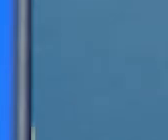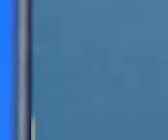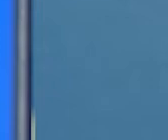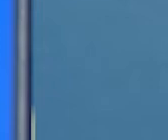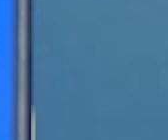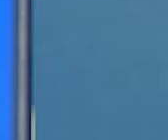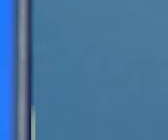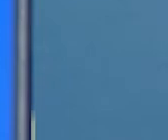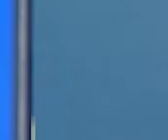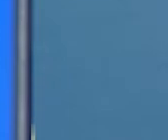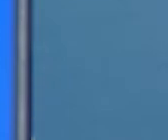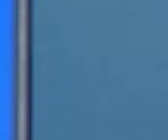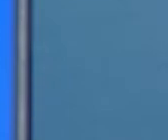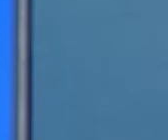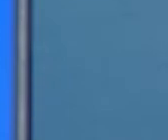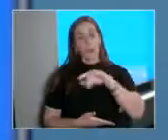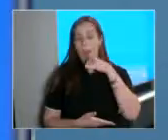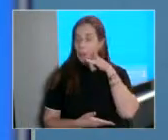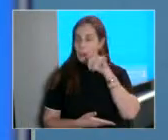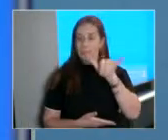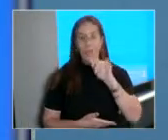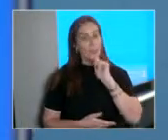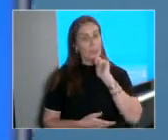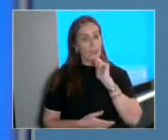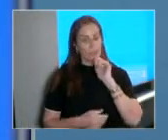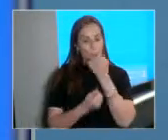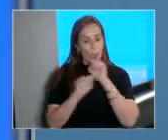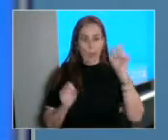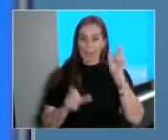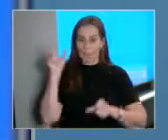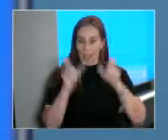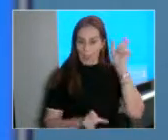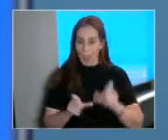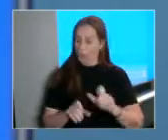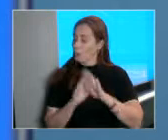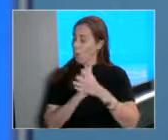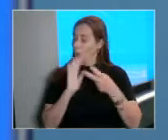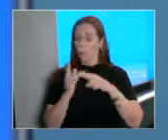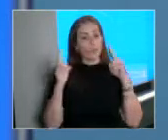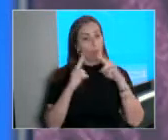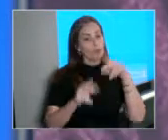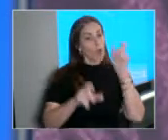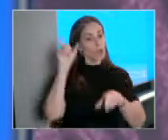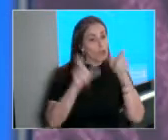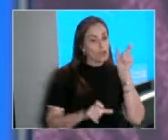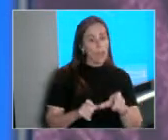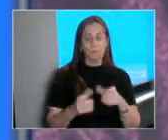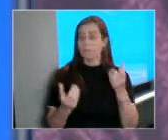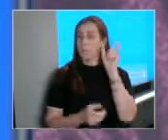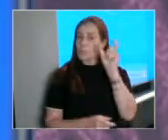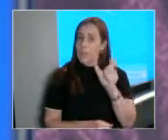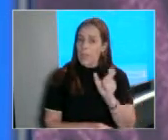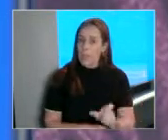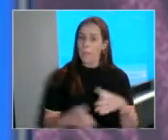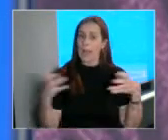לכם, אנחנו בערוץ כנסת מזמינים אתכם למסע בנבחי הדמוקרטיה והאזרחות. בכל תוכנית ניפגש עם אישים, אירועים ומושגים